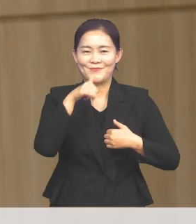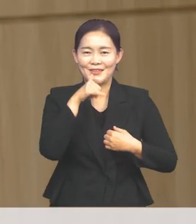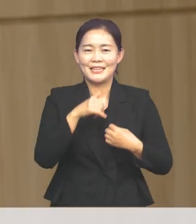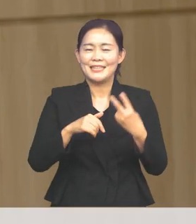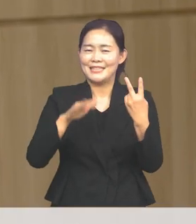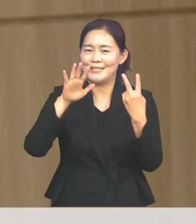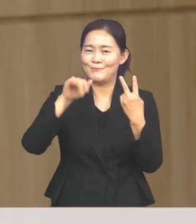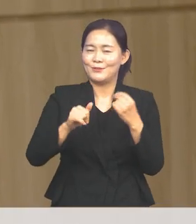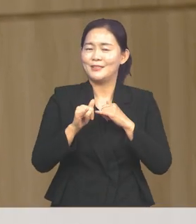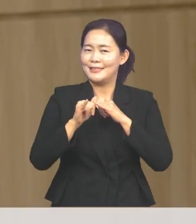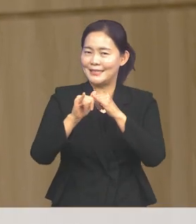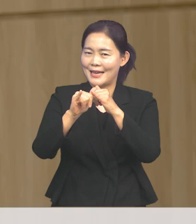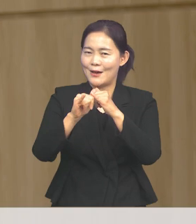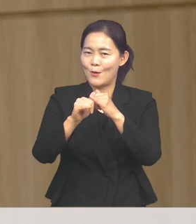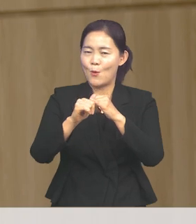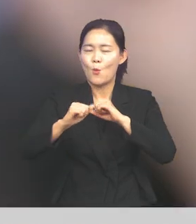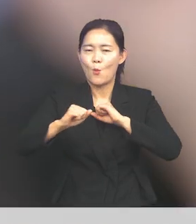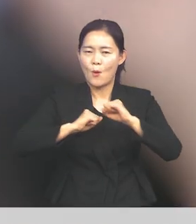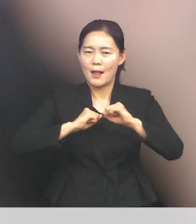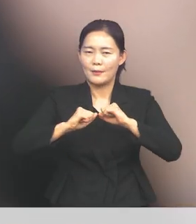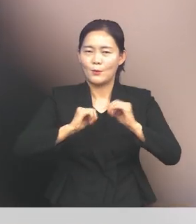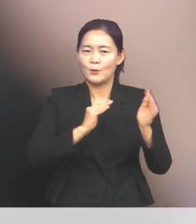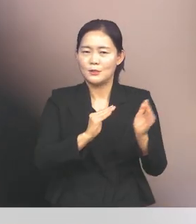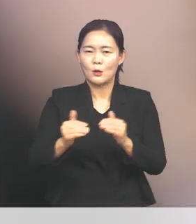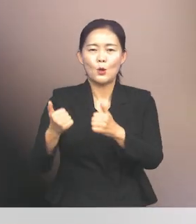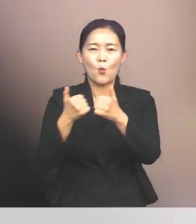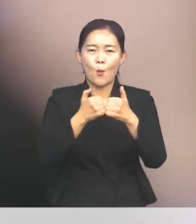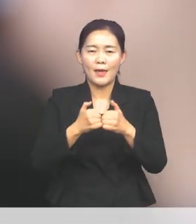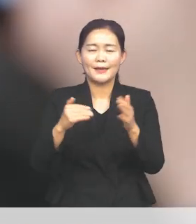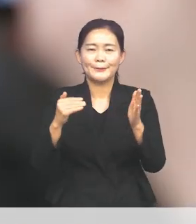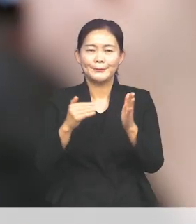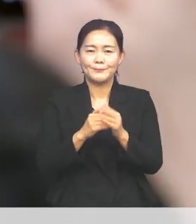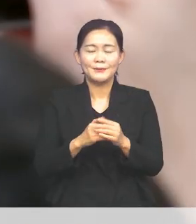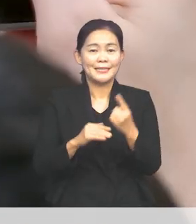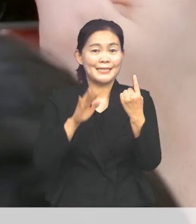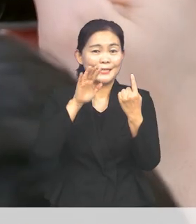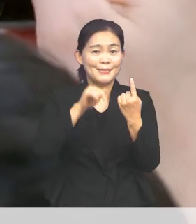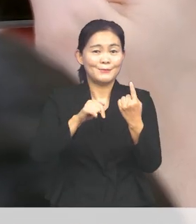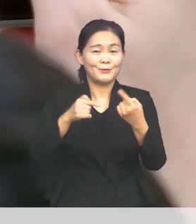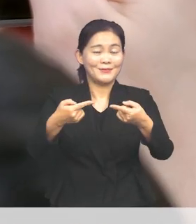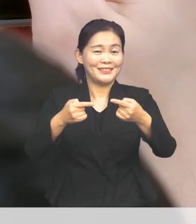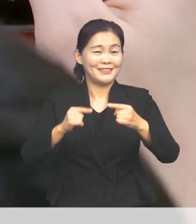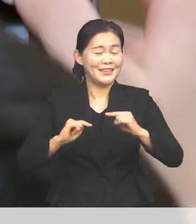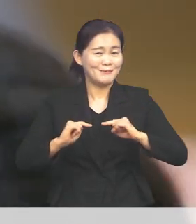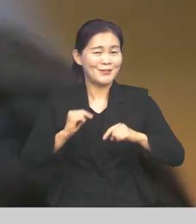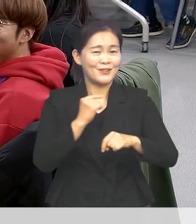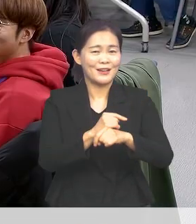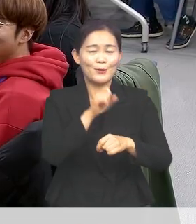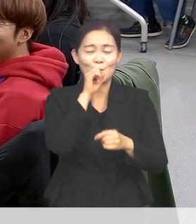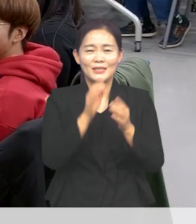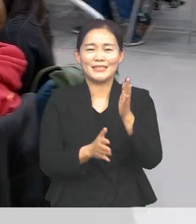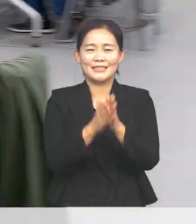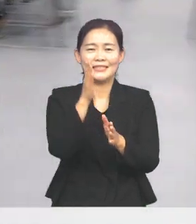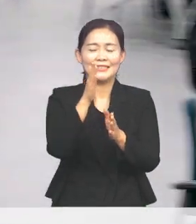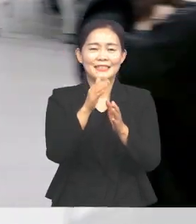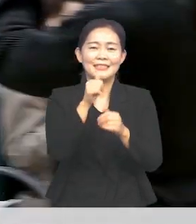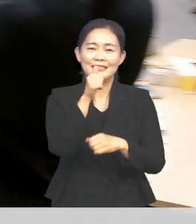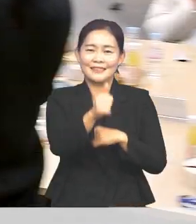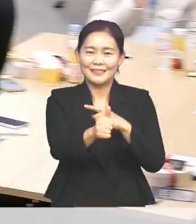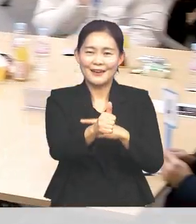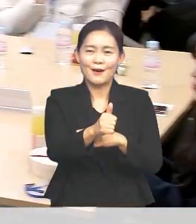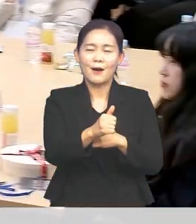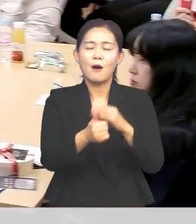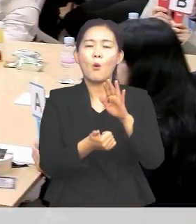2부 행사에서는 시상식과 분과별 활동 정리 회의가 이어졌습니다. 이날 일부 행사에 참석한 이 시장은